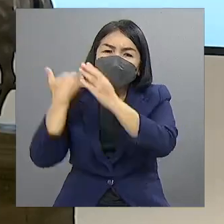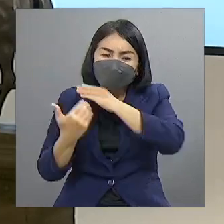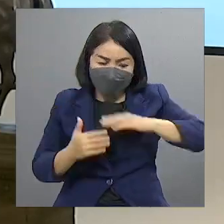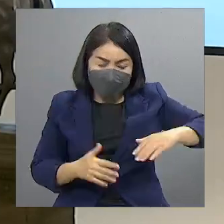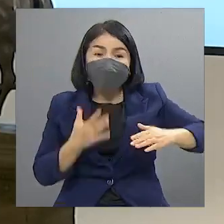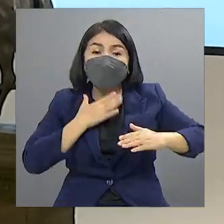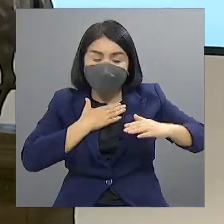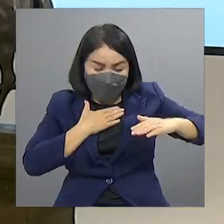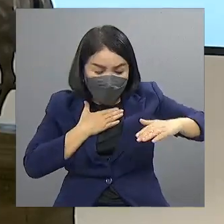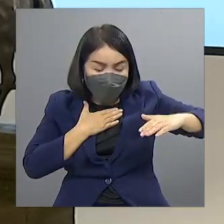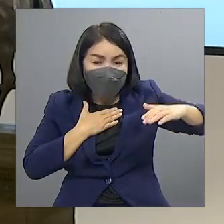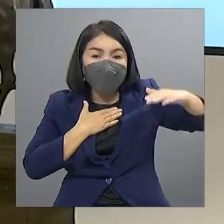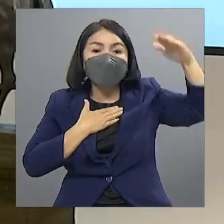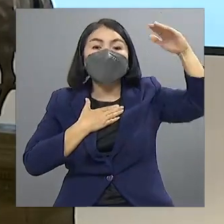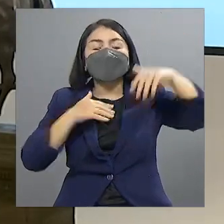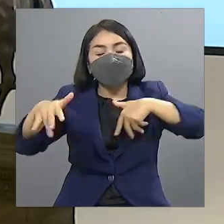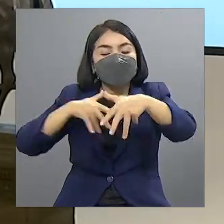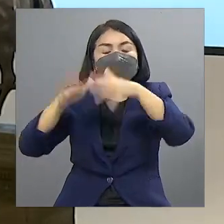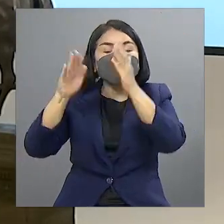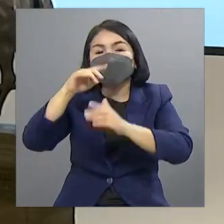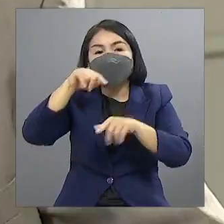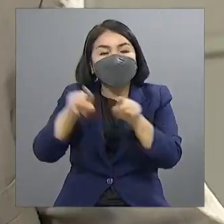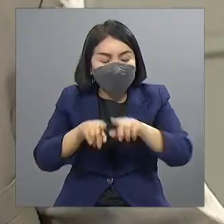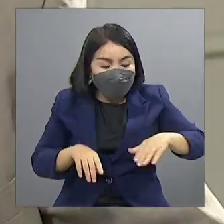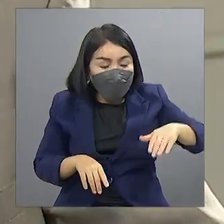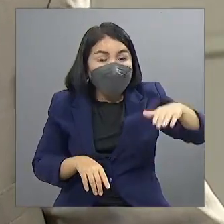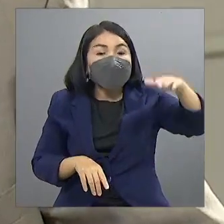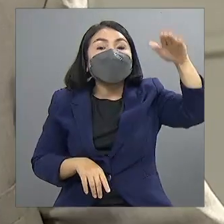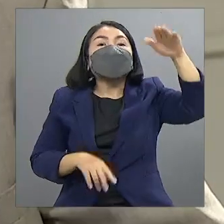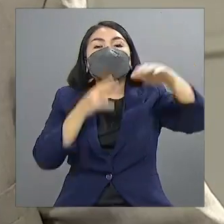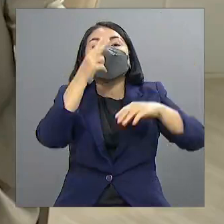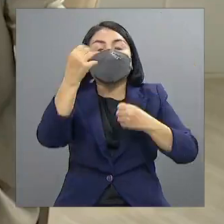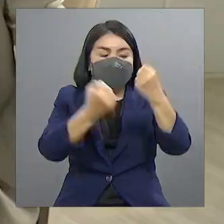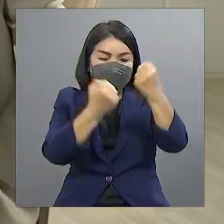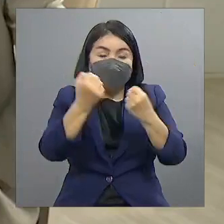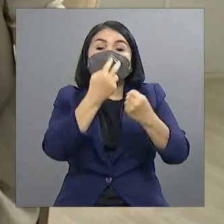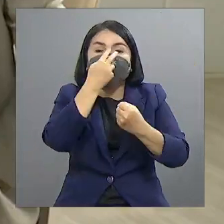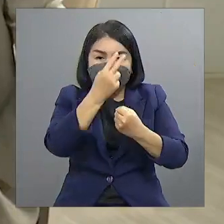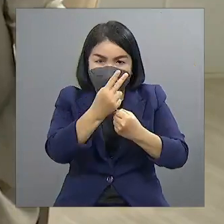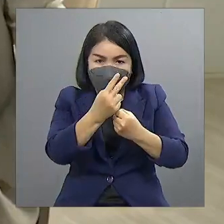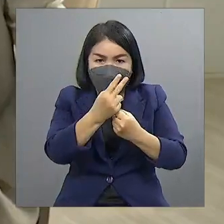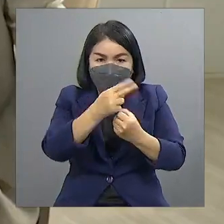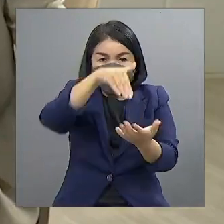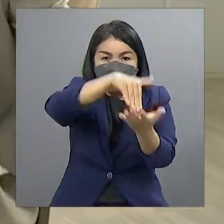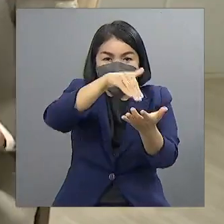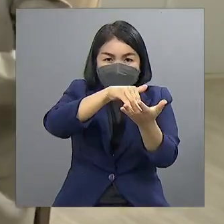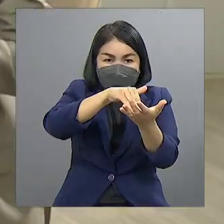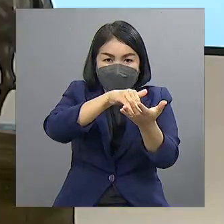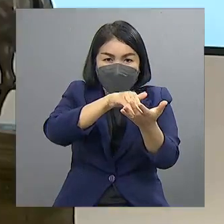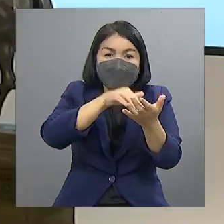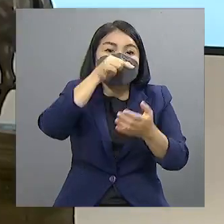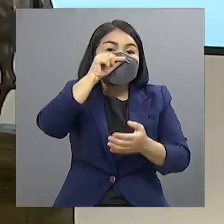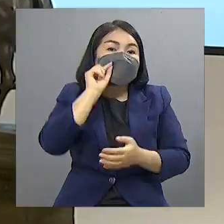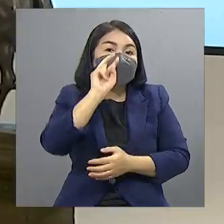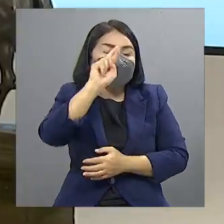ทุกคนรวมถึงตัวผมเองนั้นเนี่ยก็จะผ่านขับรถผ่านนะครับตรงหน้าลานพระบรมรูปทรงม้าแต่ก็เคยอยากจะตั้งคำถามว่าเหตุผลของ